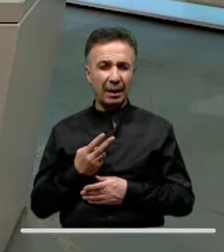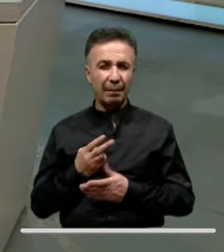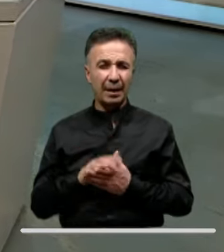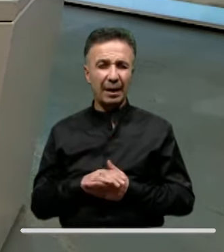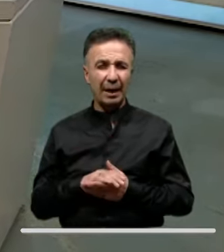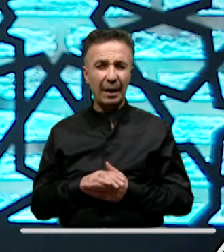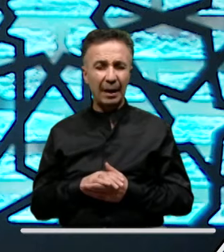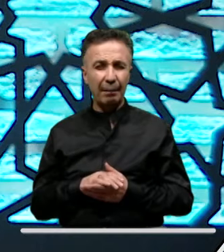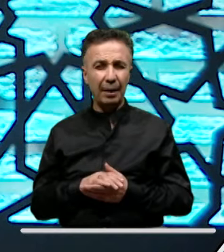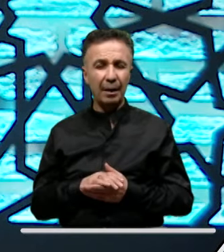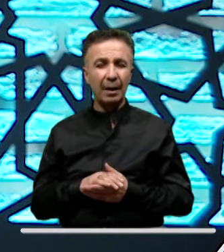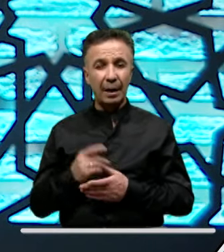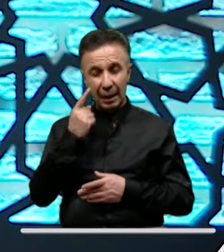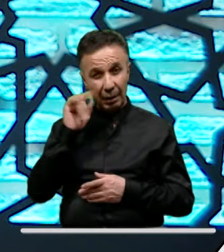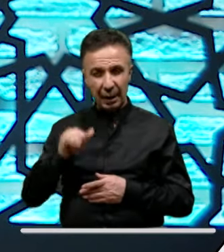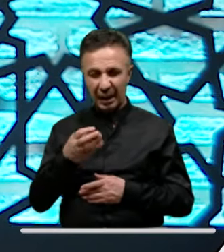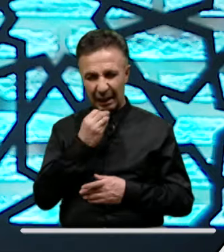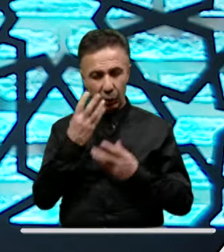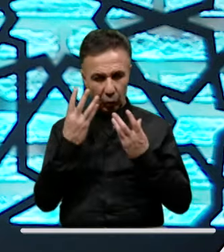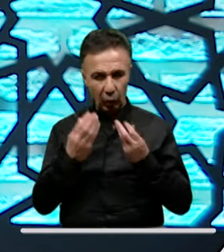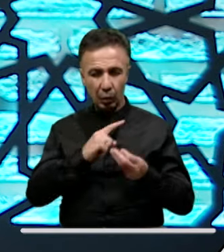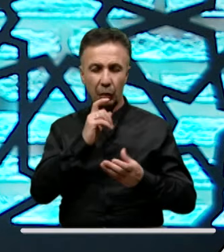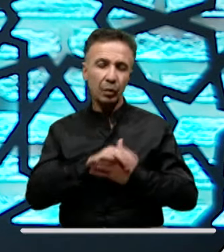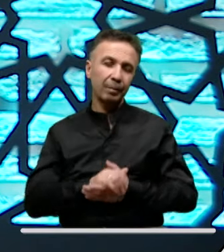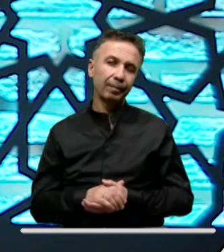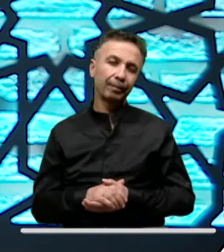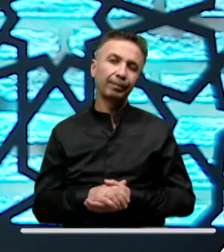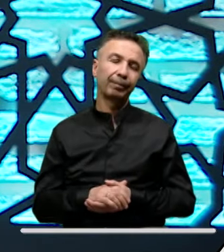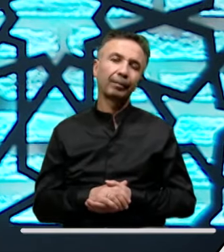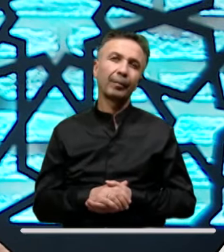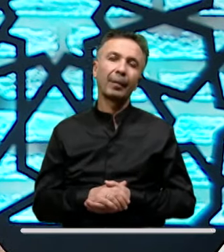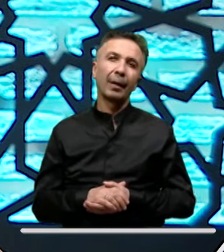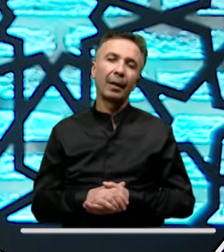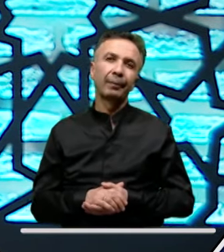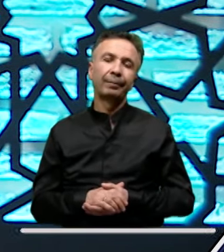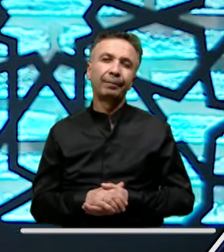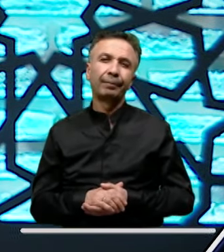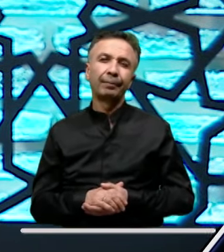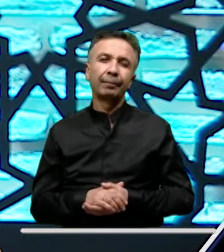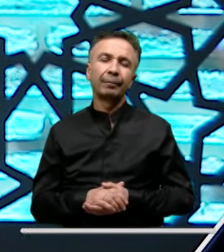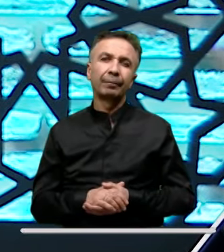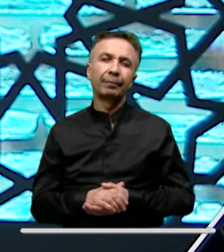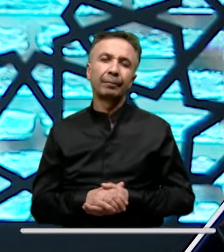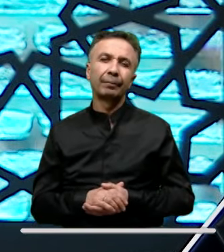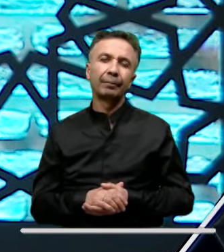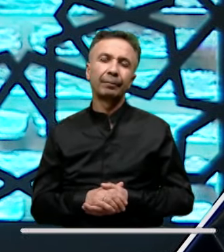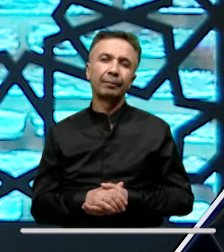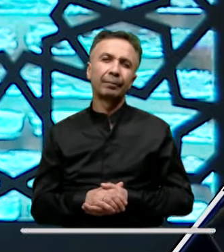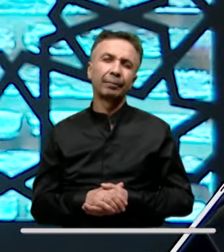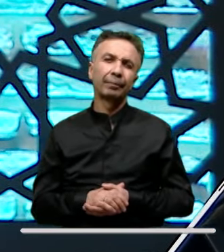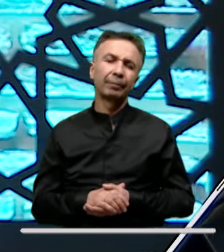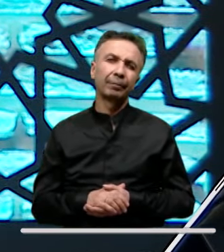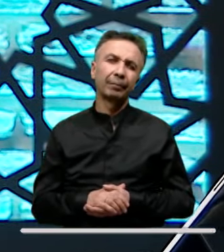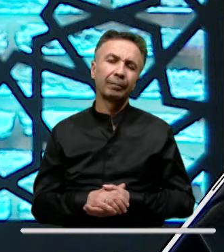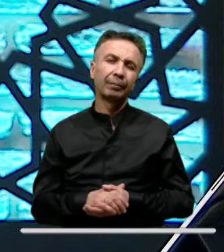Evet. Peki onu da soralım inşallah. Kahramanmaraş'a selam ediyoruz. Hayırlı akşamlarınız olsun. Sağlık, afiyet diliyorum